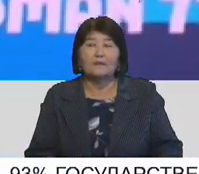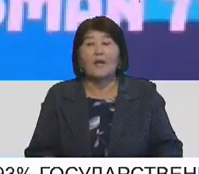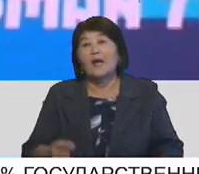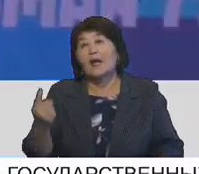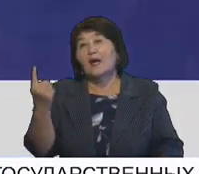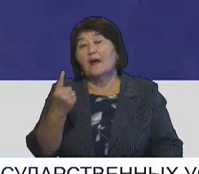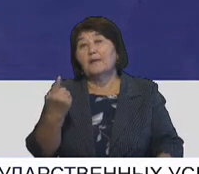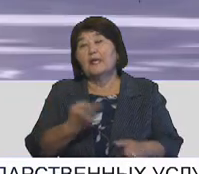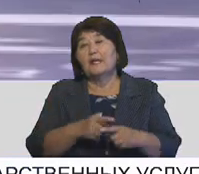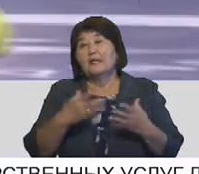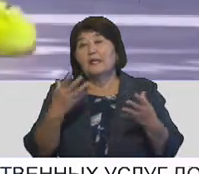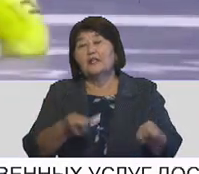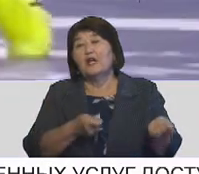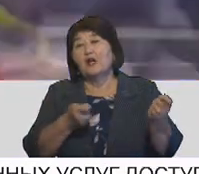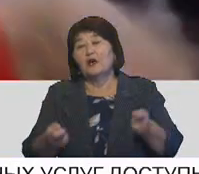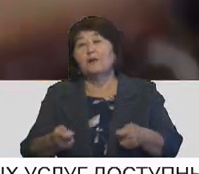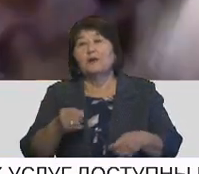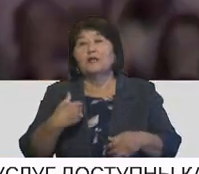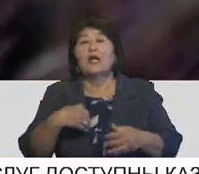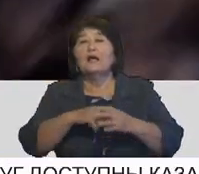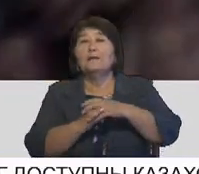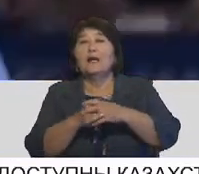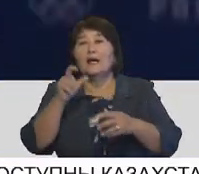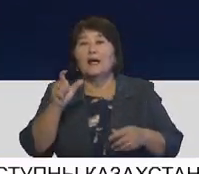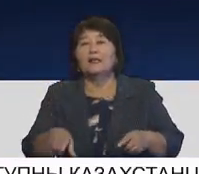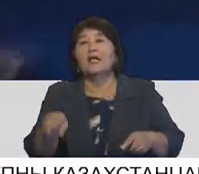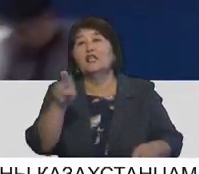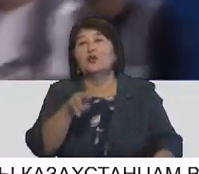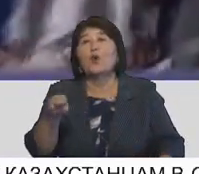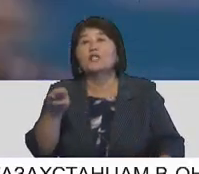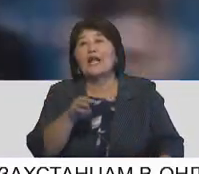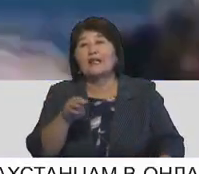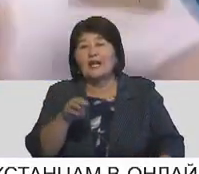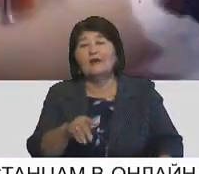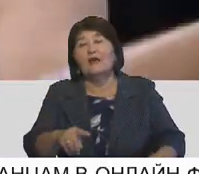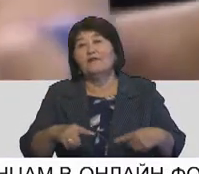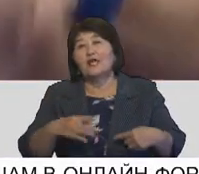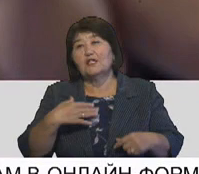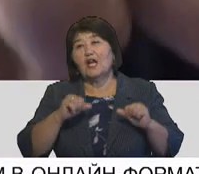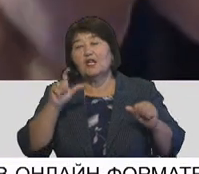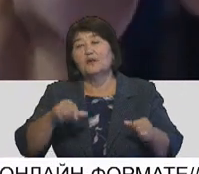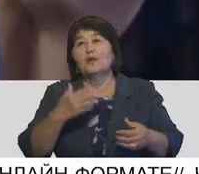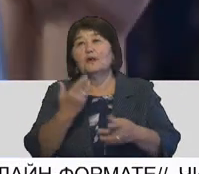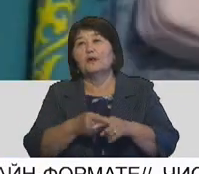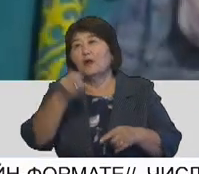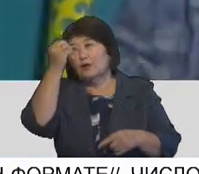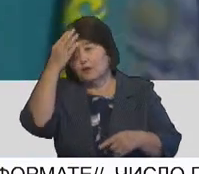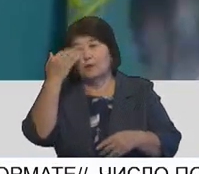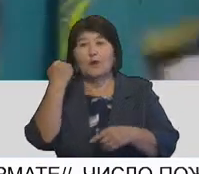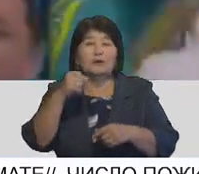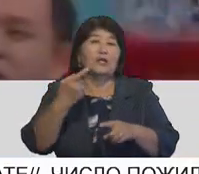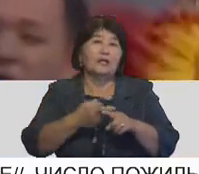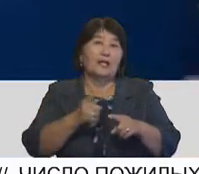Первое серебро этого дня принес сборный борец греко-римского стиля Демил Жадраев. В финале наш спортсмен уступил японцу Наоку